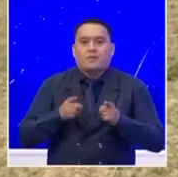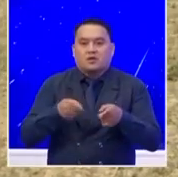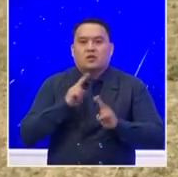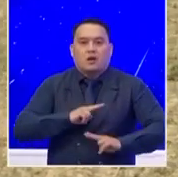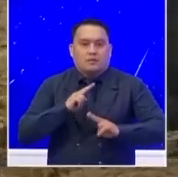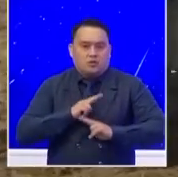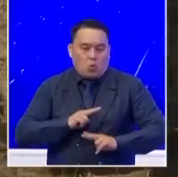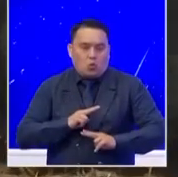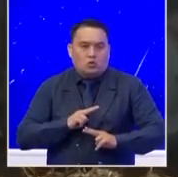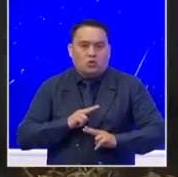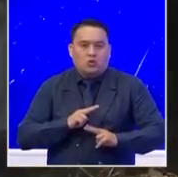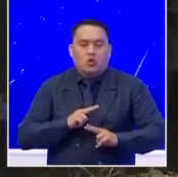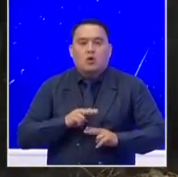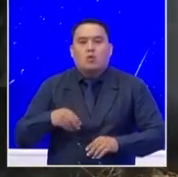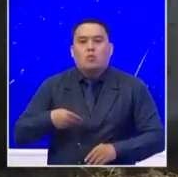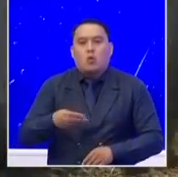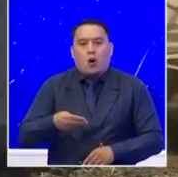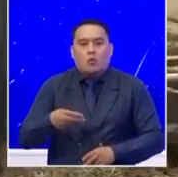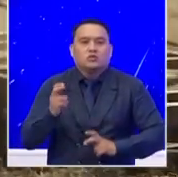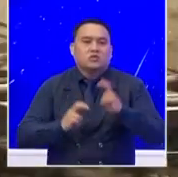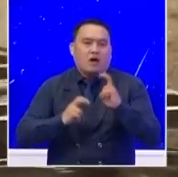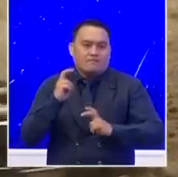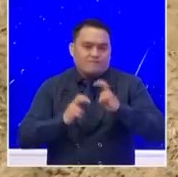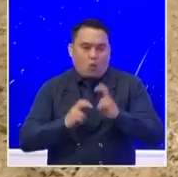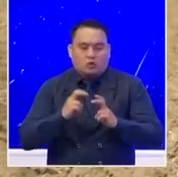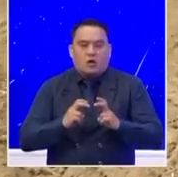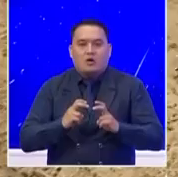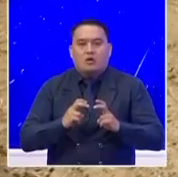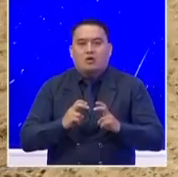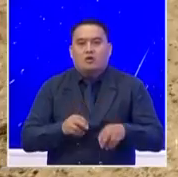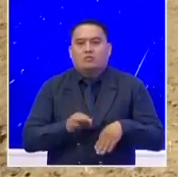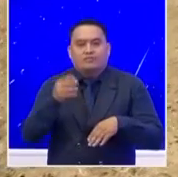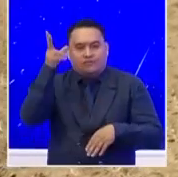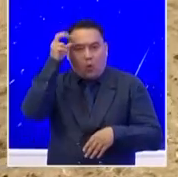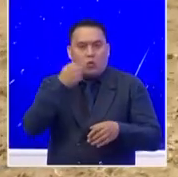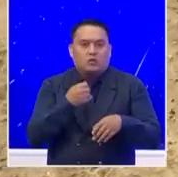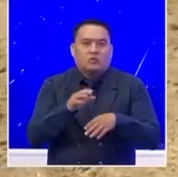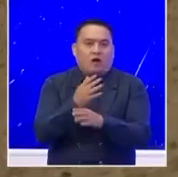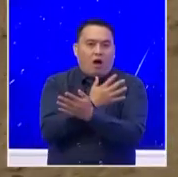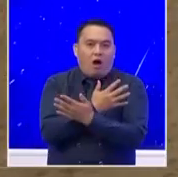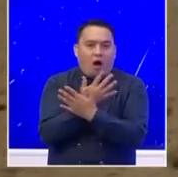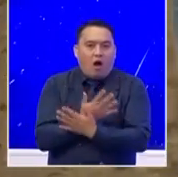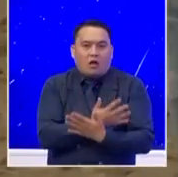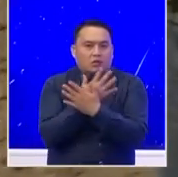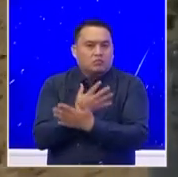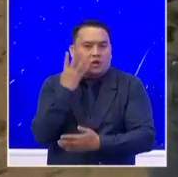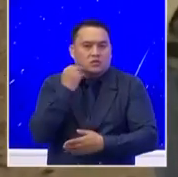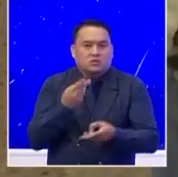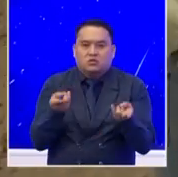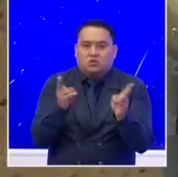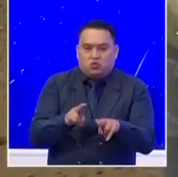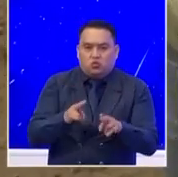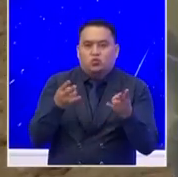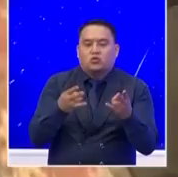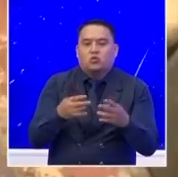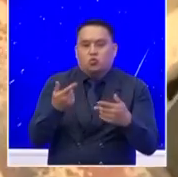строительству собственного мукомольного завода. С его открытием отпадет необходимость возить урожай на мельницы в Алматы. Несмотря на режим ЧП, весенние